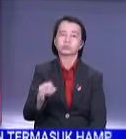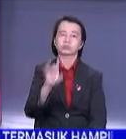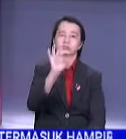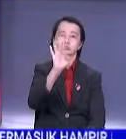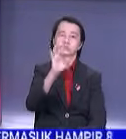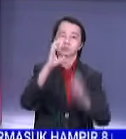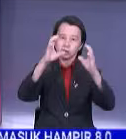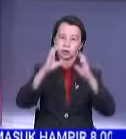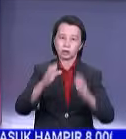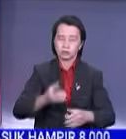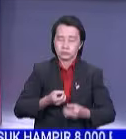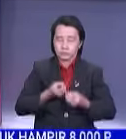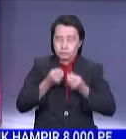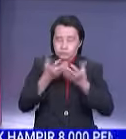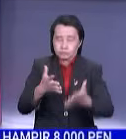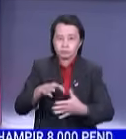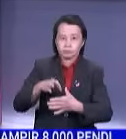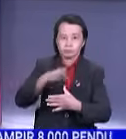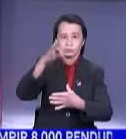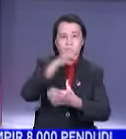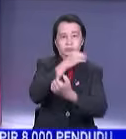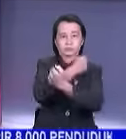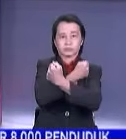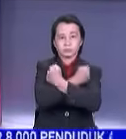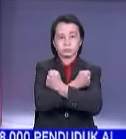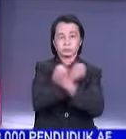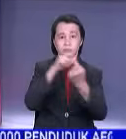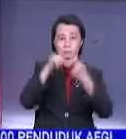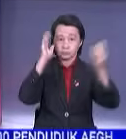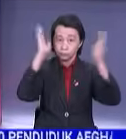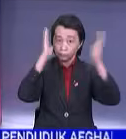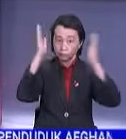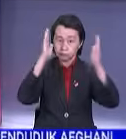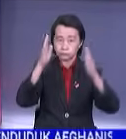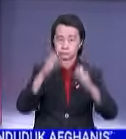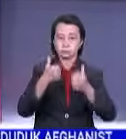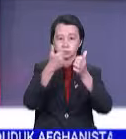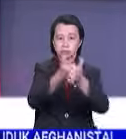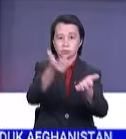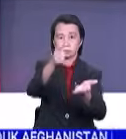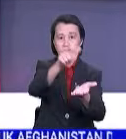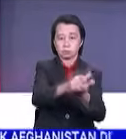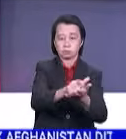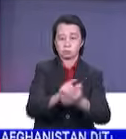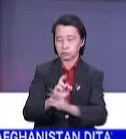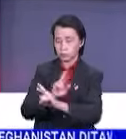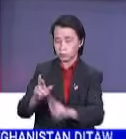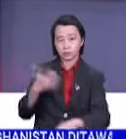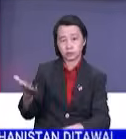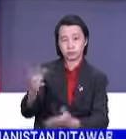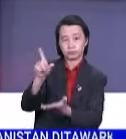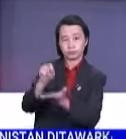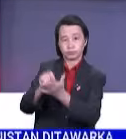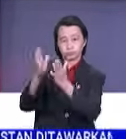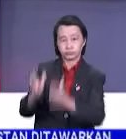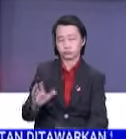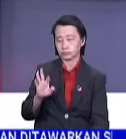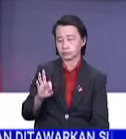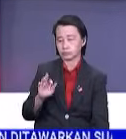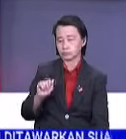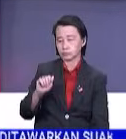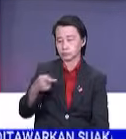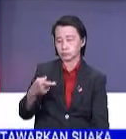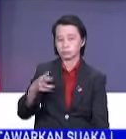cara mencairkan semangat exotic kepada negara jadi kita ikutin laporanya disedikan oleh wartawan Fahmi